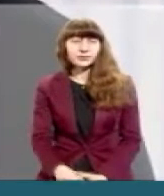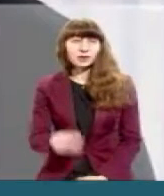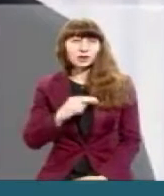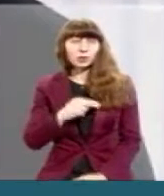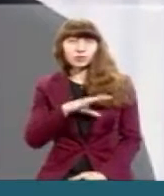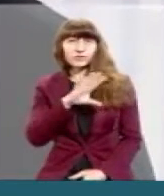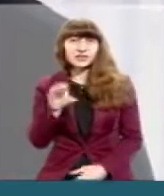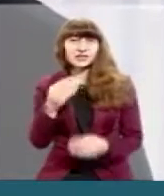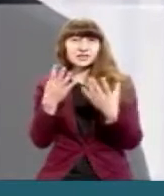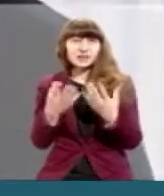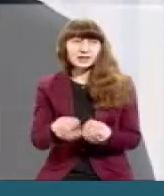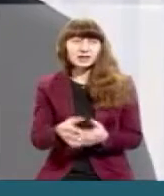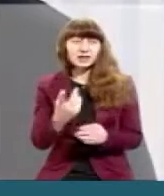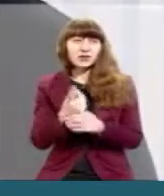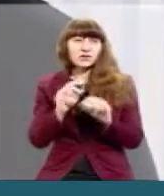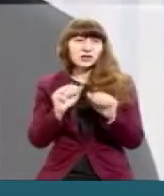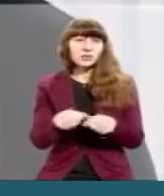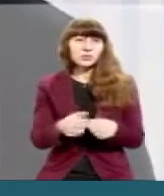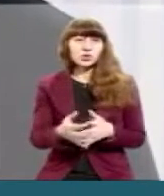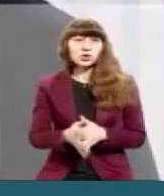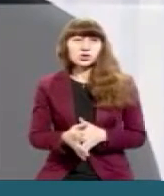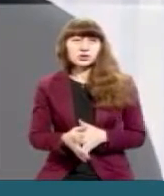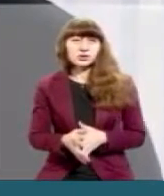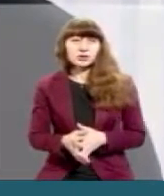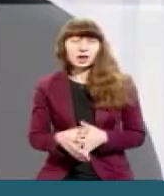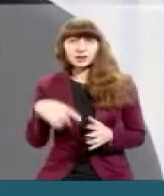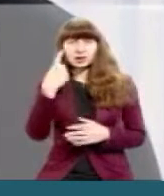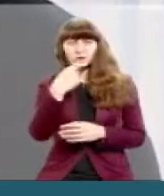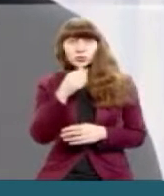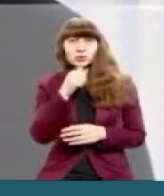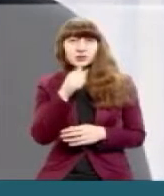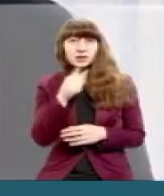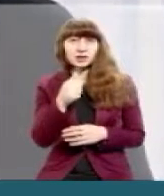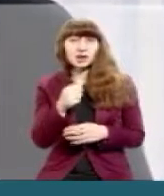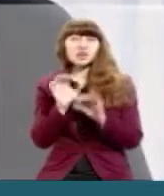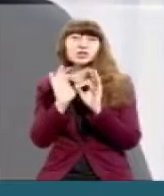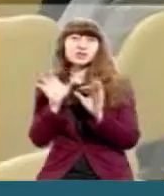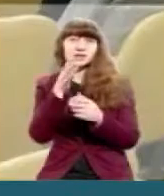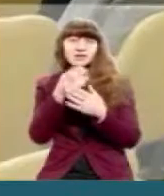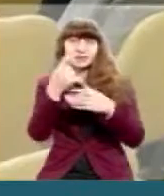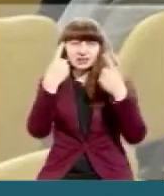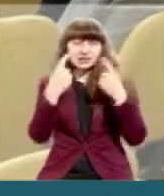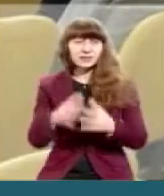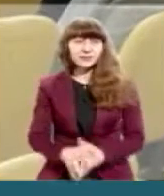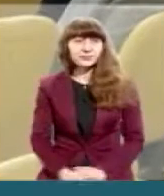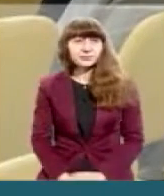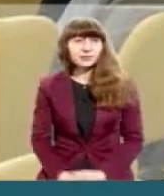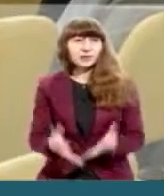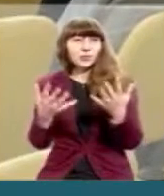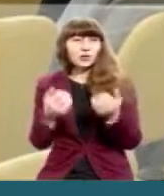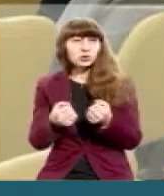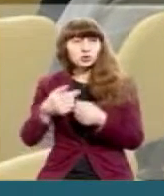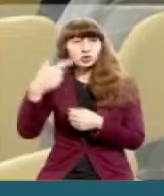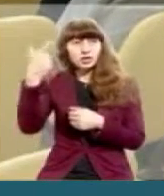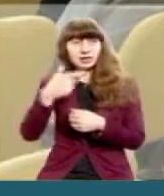сегодня весь день. И это возможность ребят от первоисточников узнать, и, может быть, донести какие-то свои идеи. Полученные знания